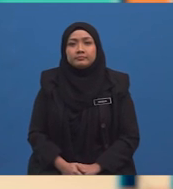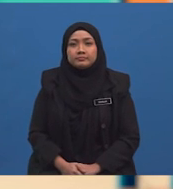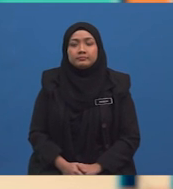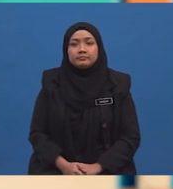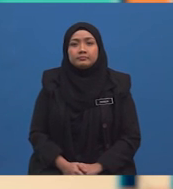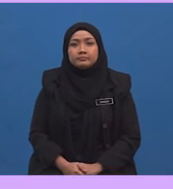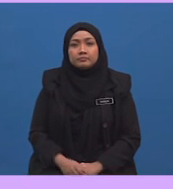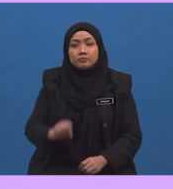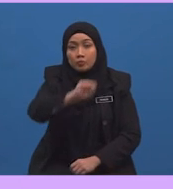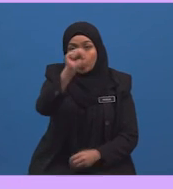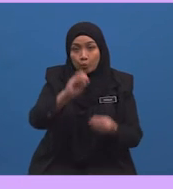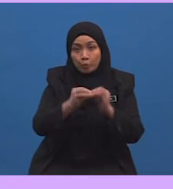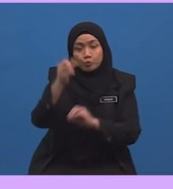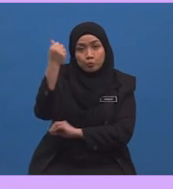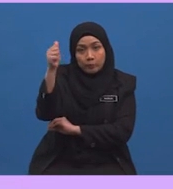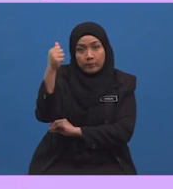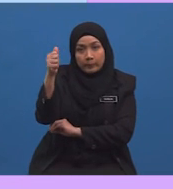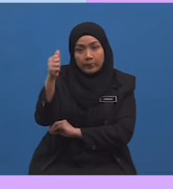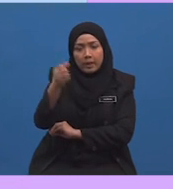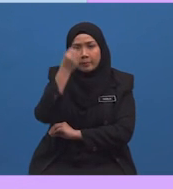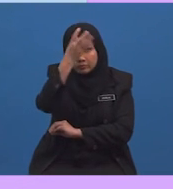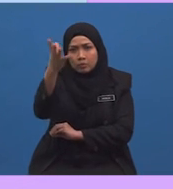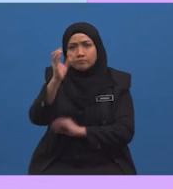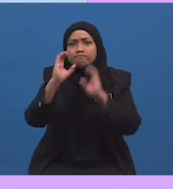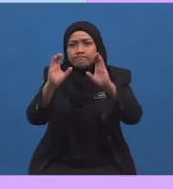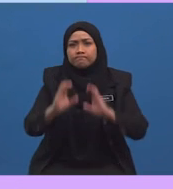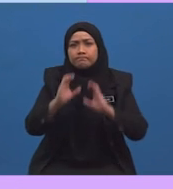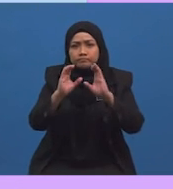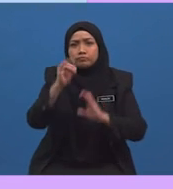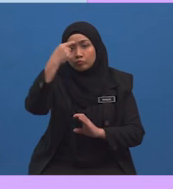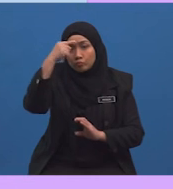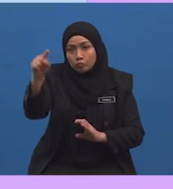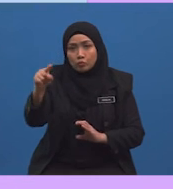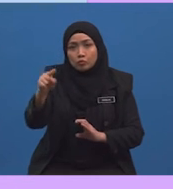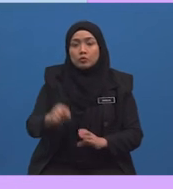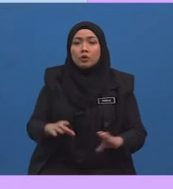Soalan seterusnya, cadangkan cara-cara untuk menyelesaikan